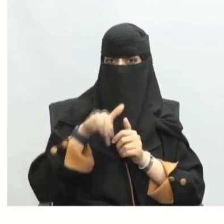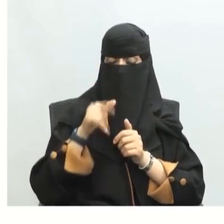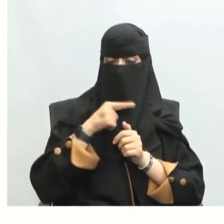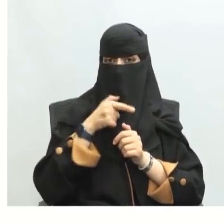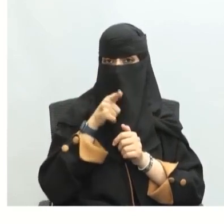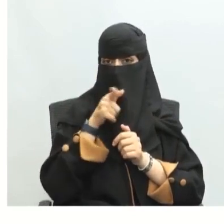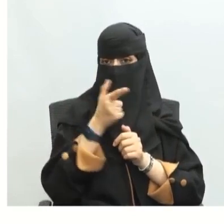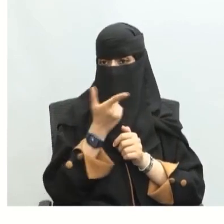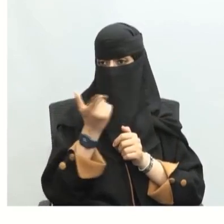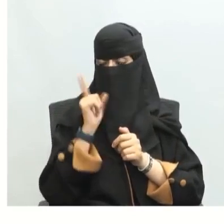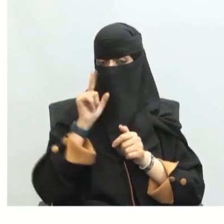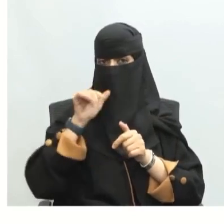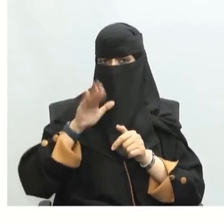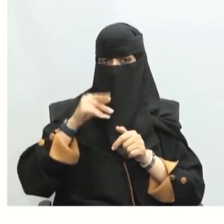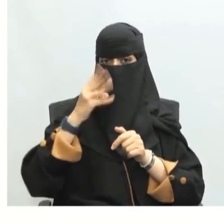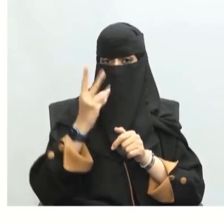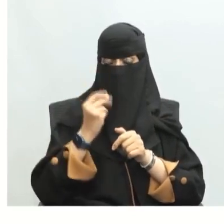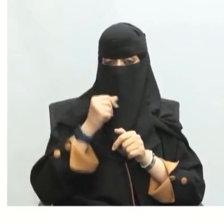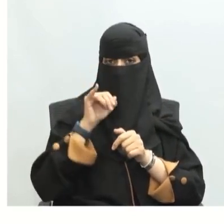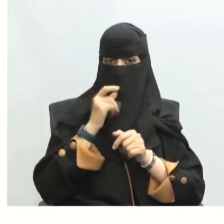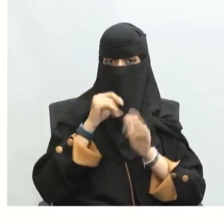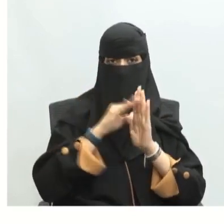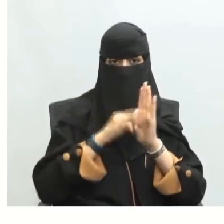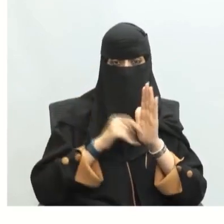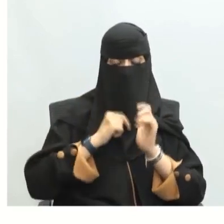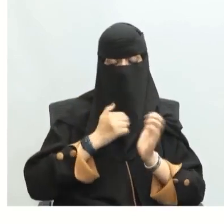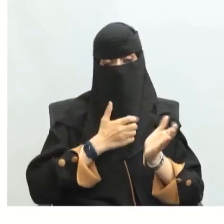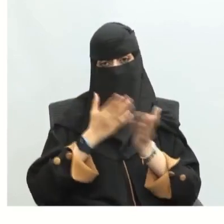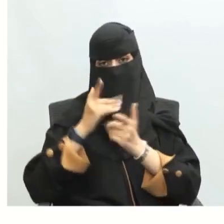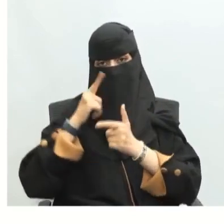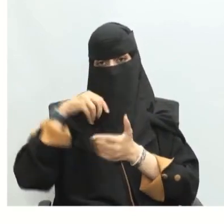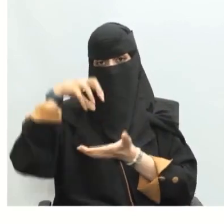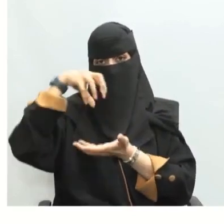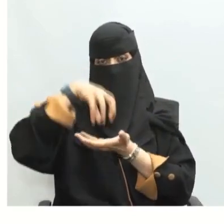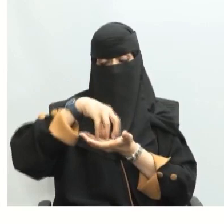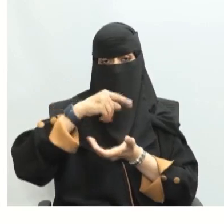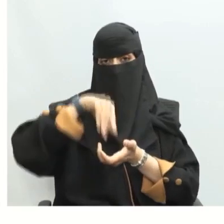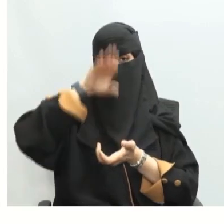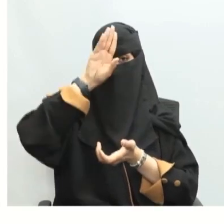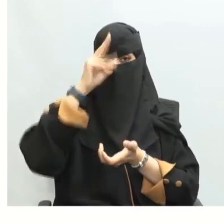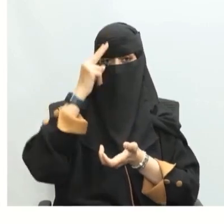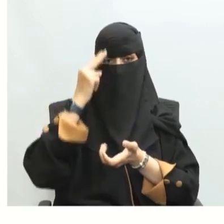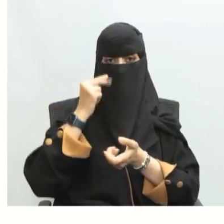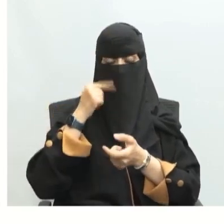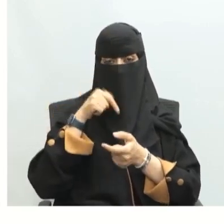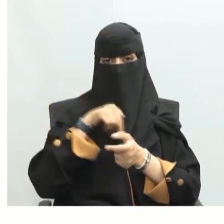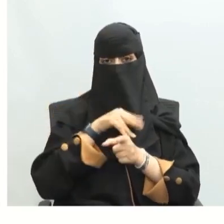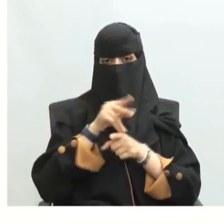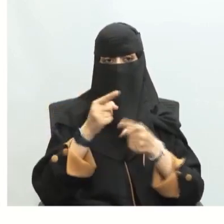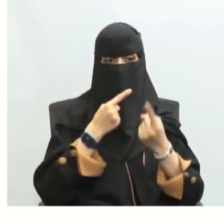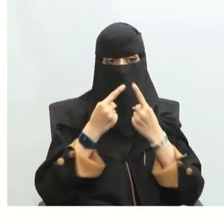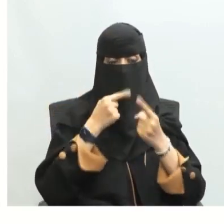العديد من البرامج التي يقدمها مركز الملك عبد العزيز للحوار الوطني منها كما ذكرنا برنامج